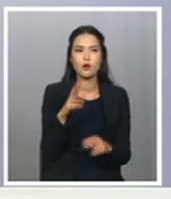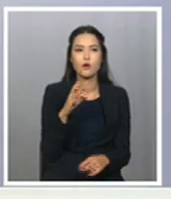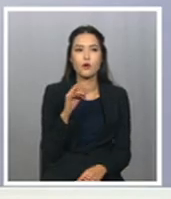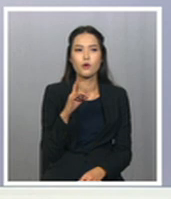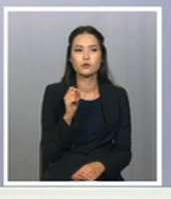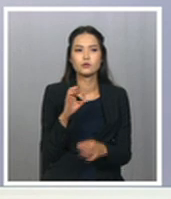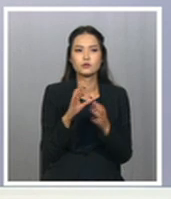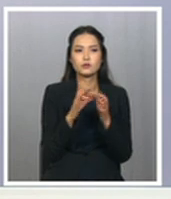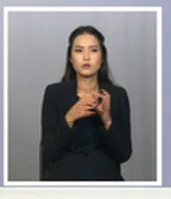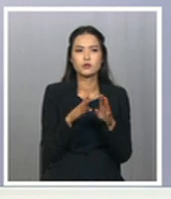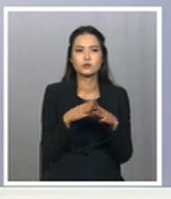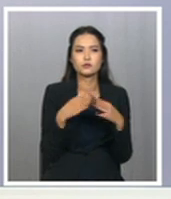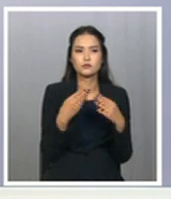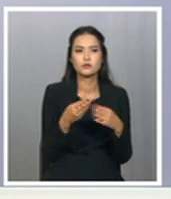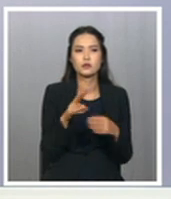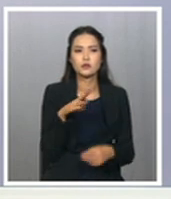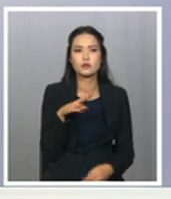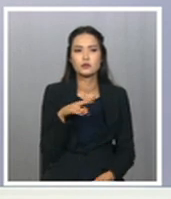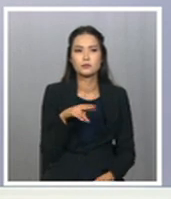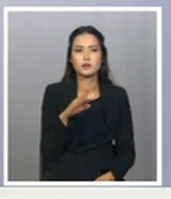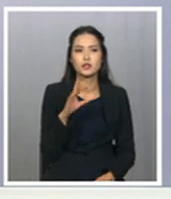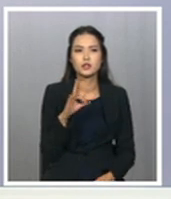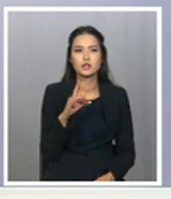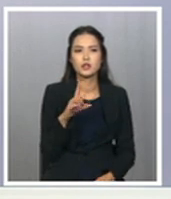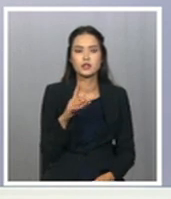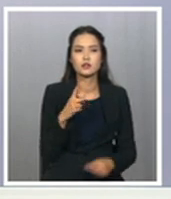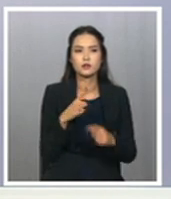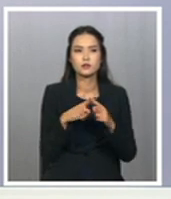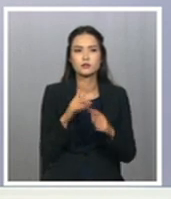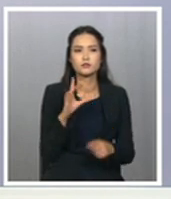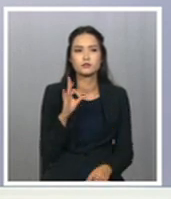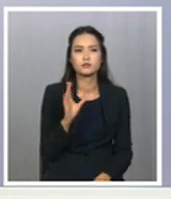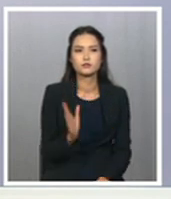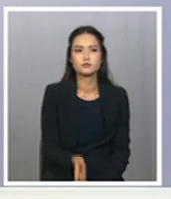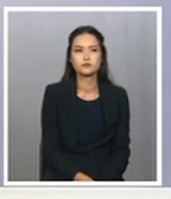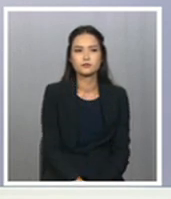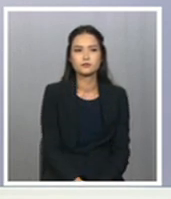ауданының формуласы PR көбейтілген L қосылған R.